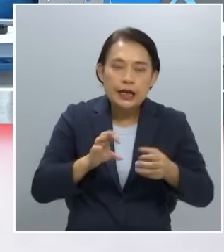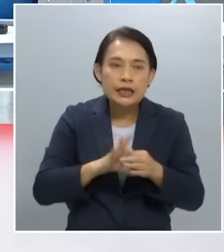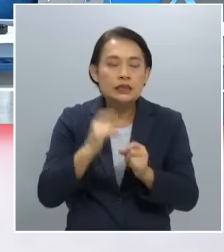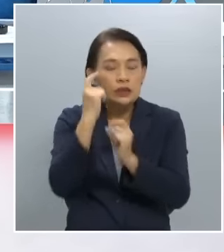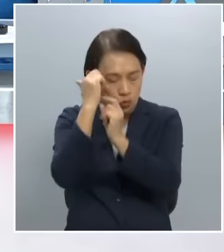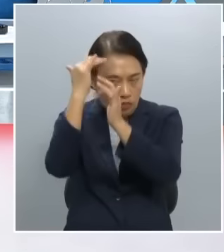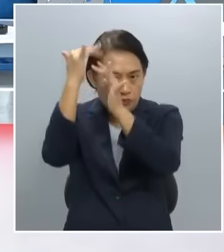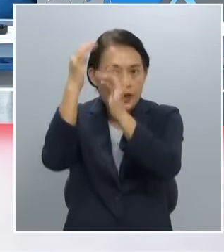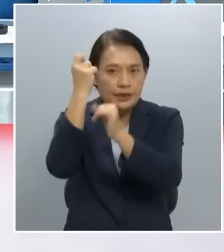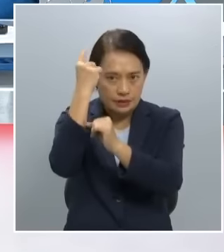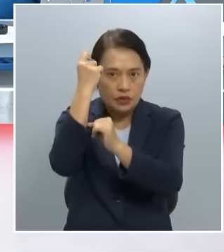ต้องต้องต้องลองเช็คต้นสังกัดด้วย